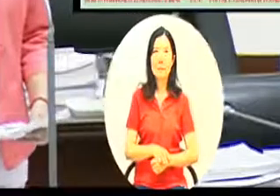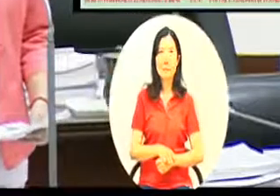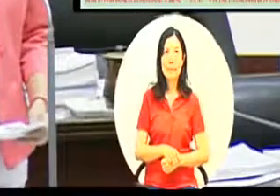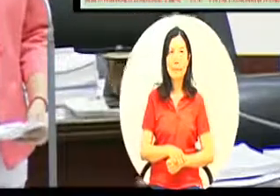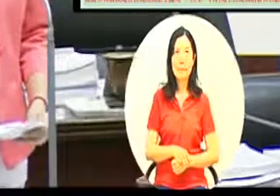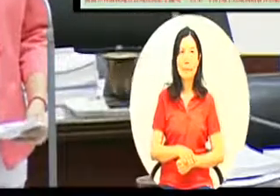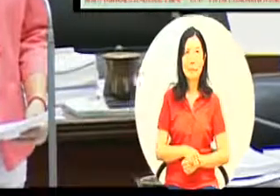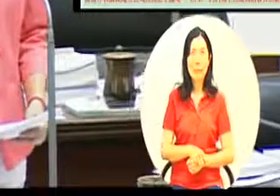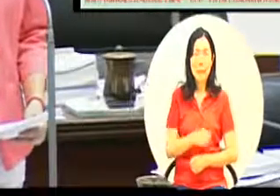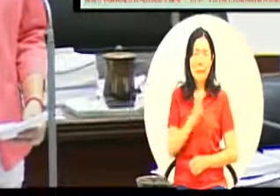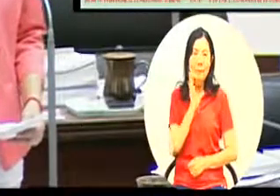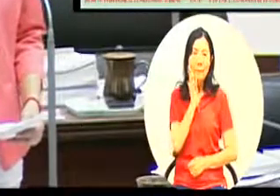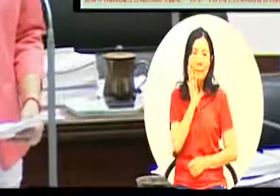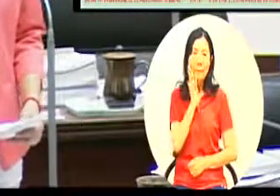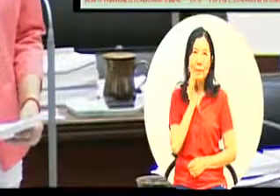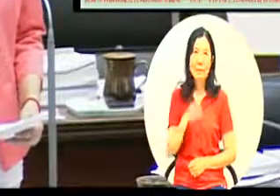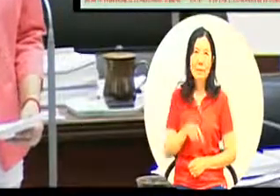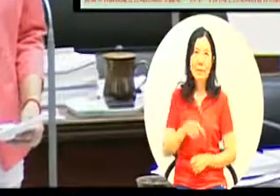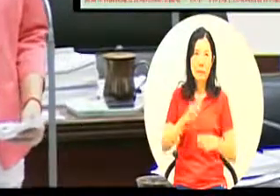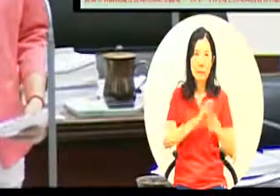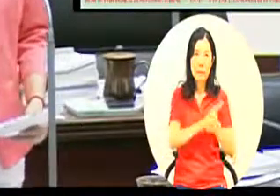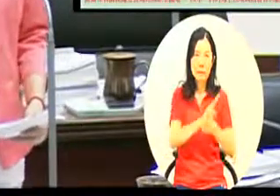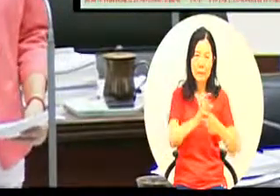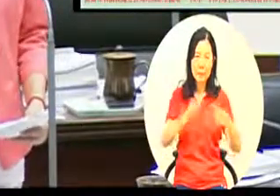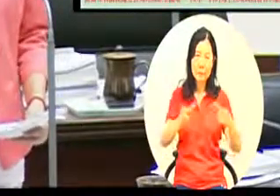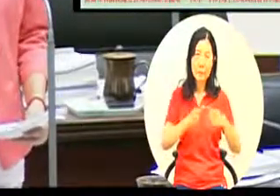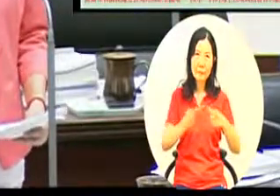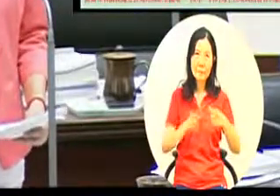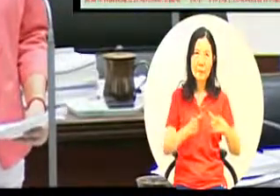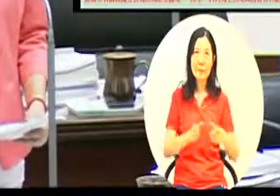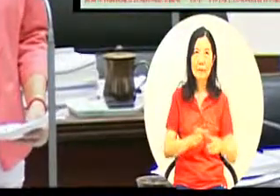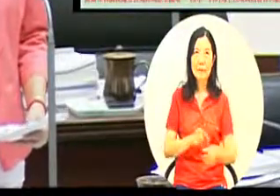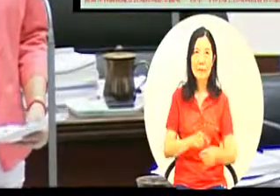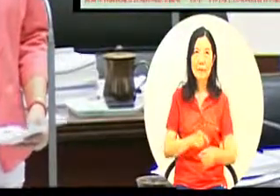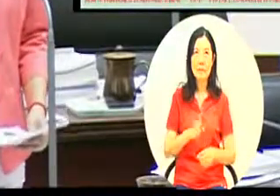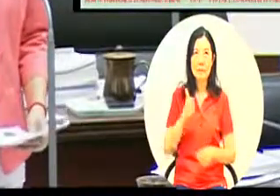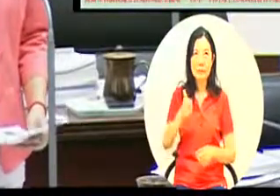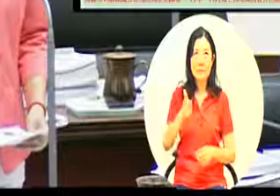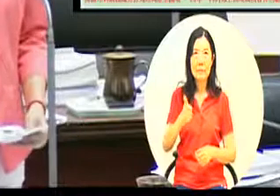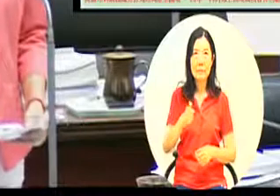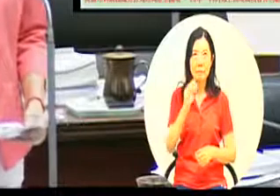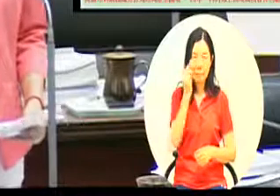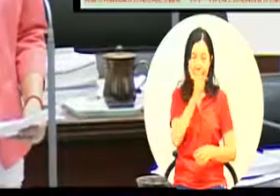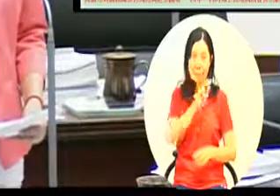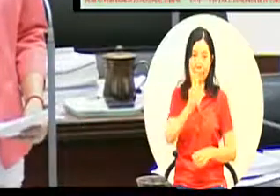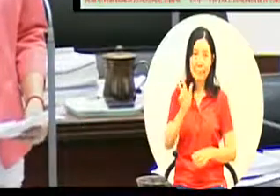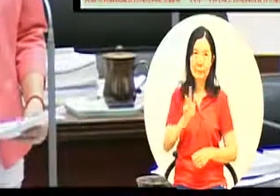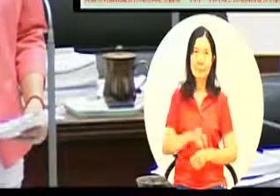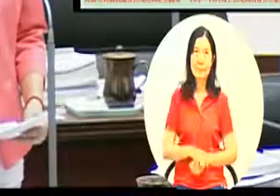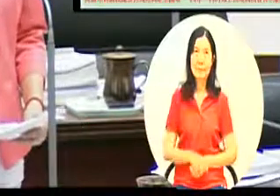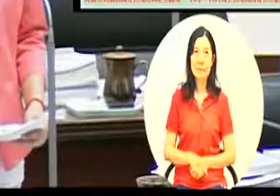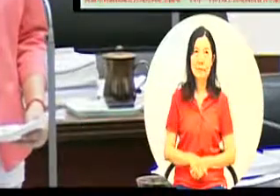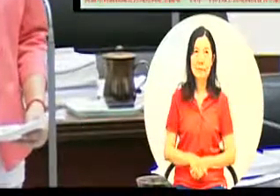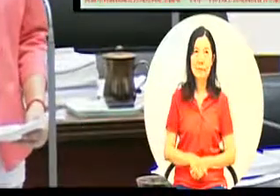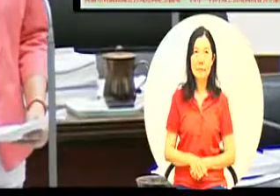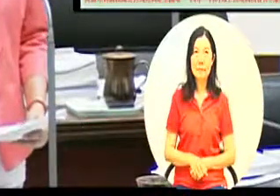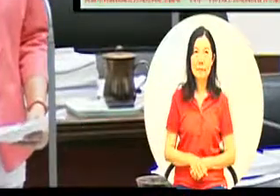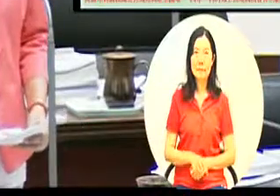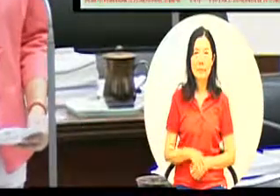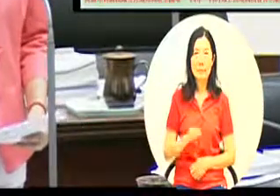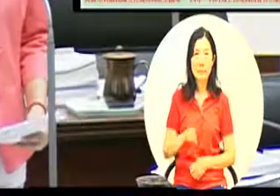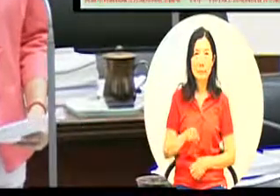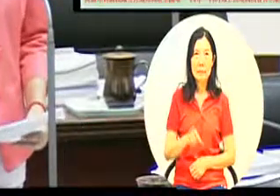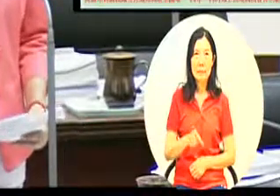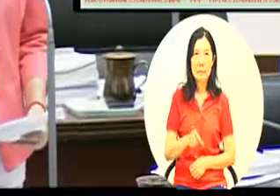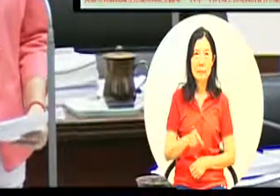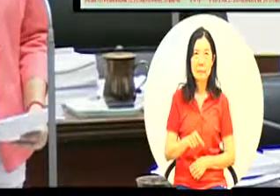很珍贵啦，这也是我们联盟一个很好的一个特色，是真的。因为这一次呢，我们又破